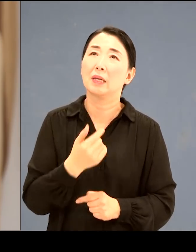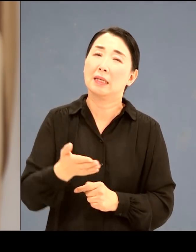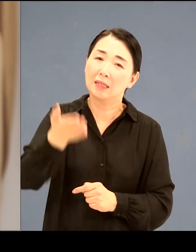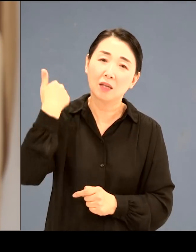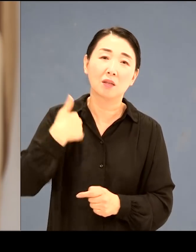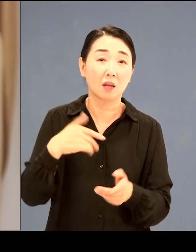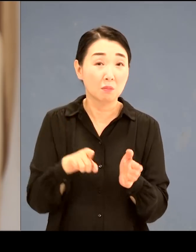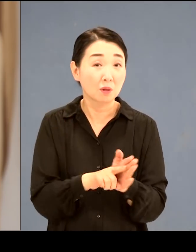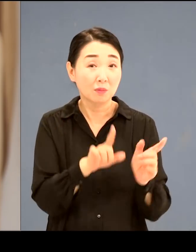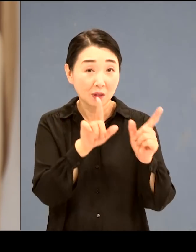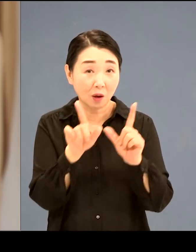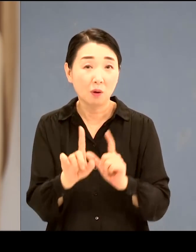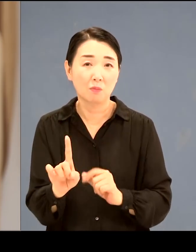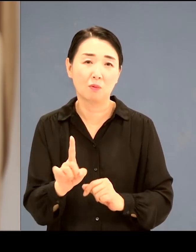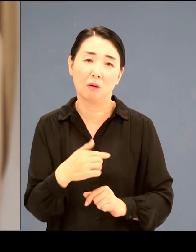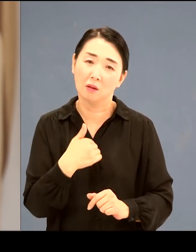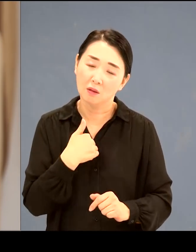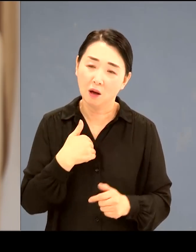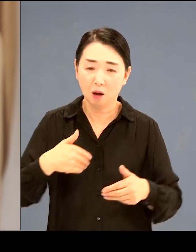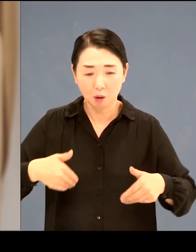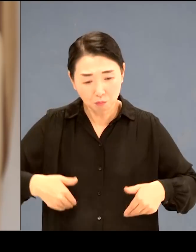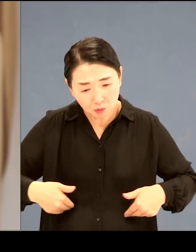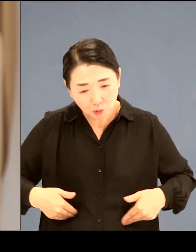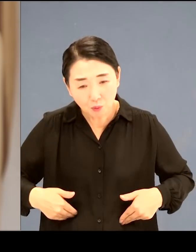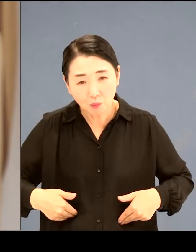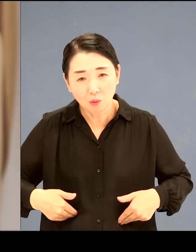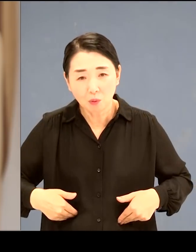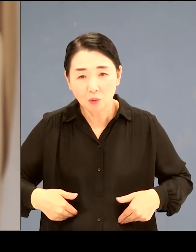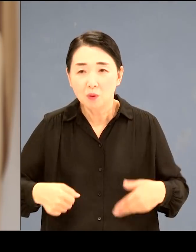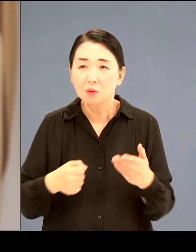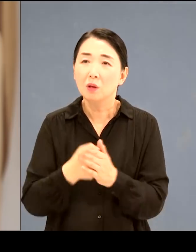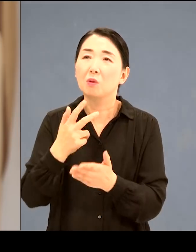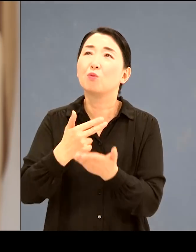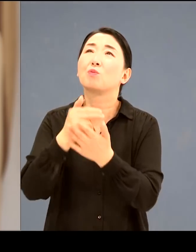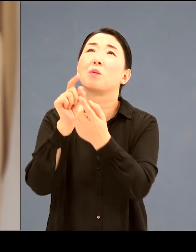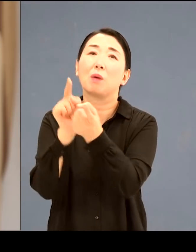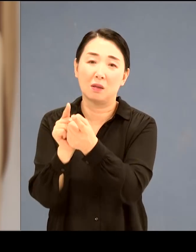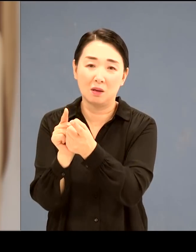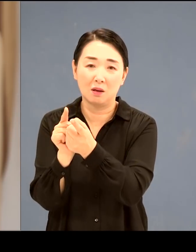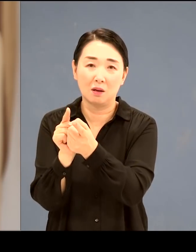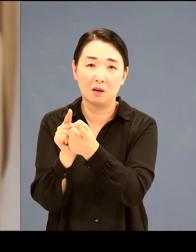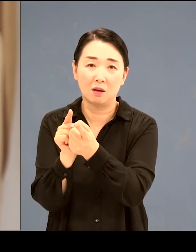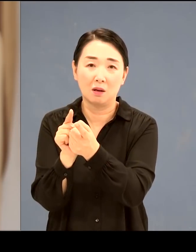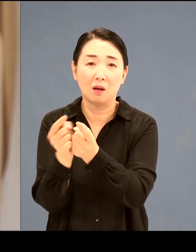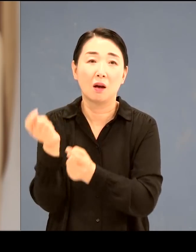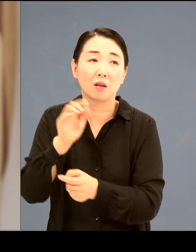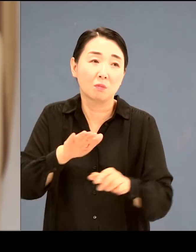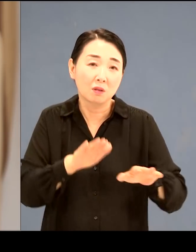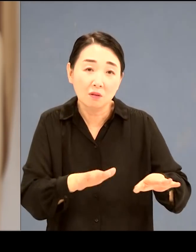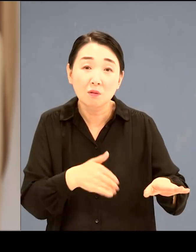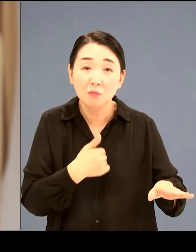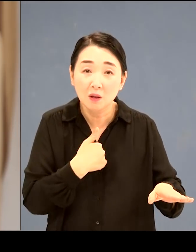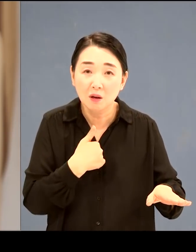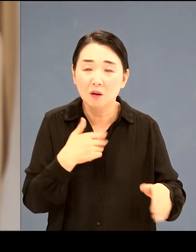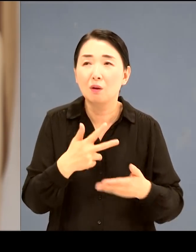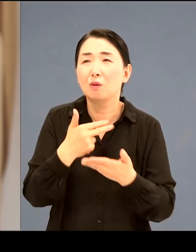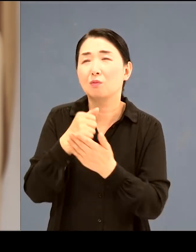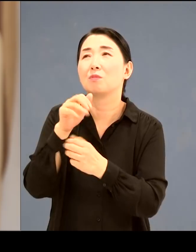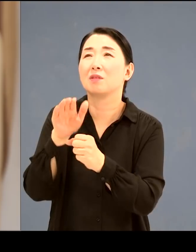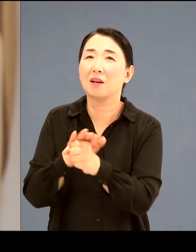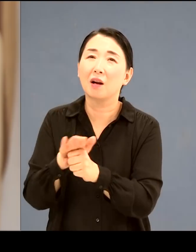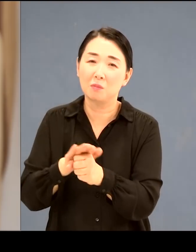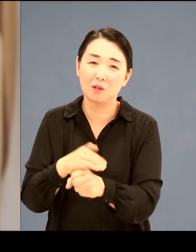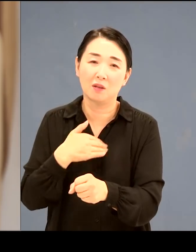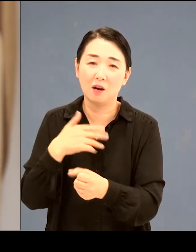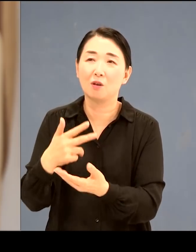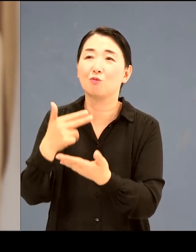신앙생활은 뭐 나의 필요에 의해서 주님을 만났다면 이 시절은 정말 하나님 주님 사랑합니다.